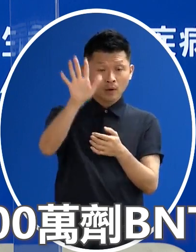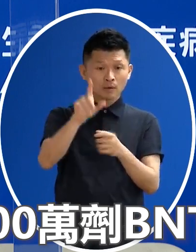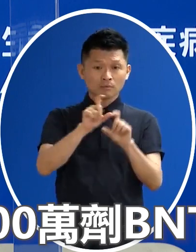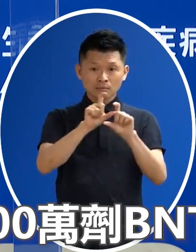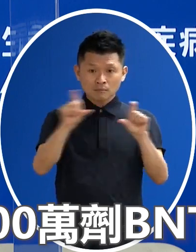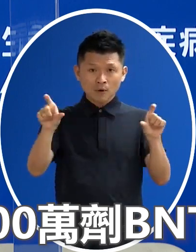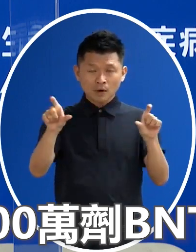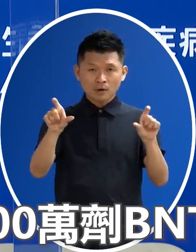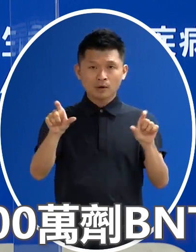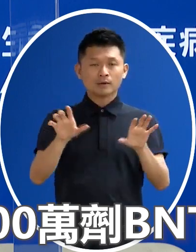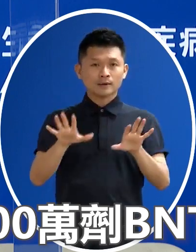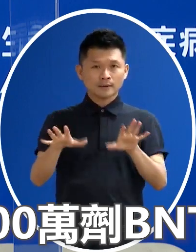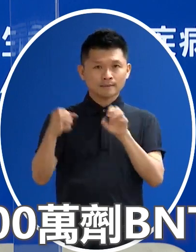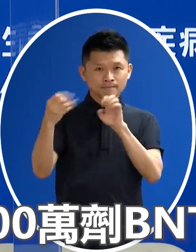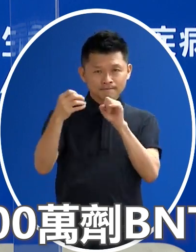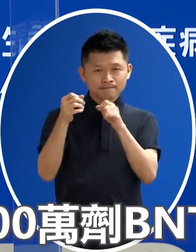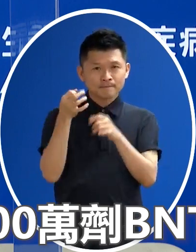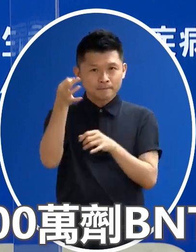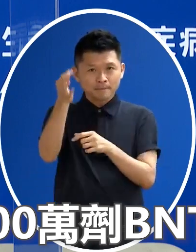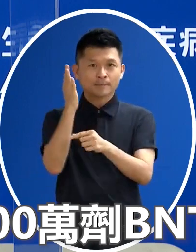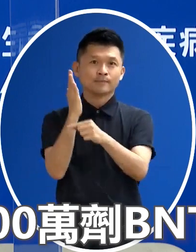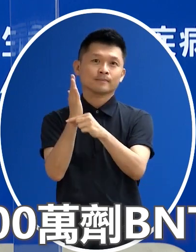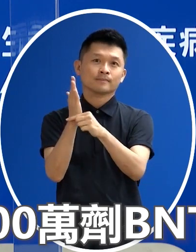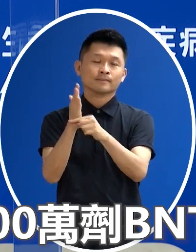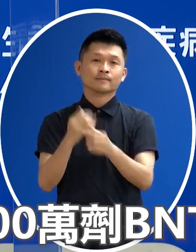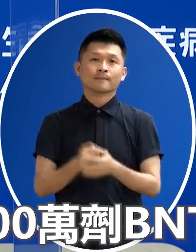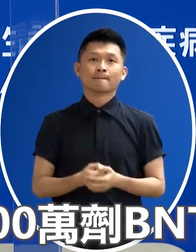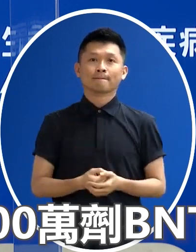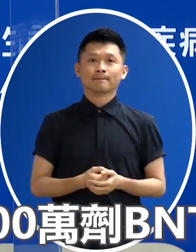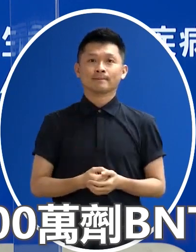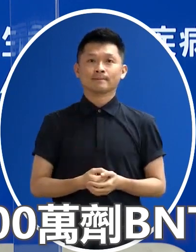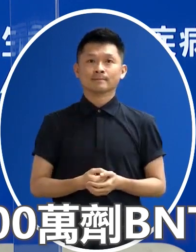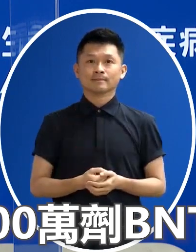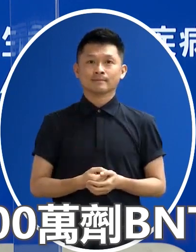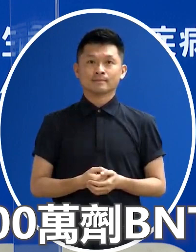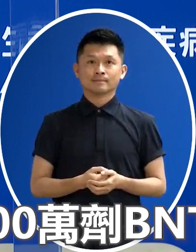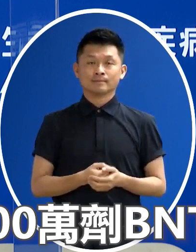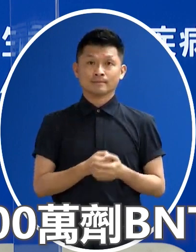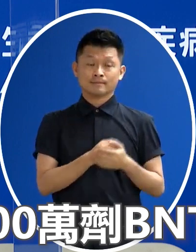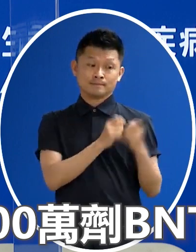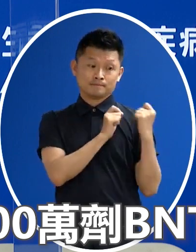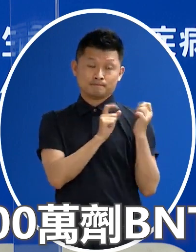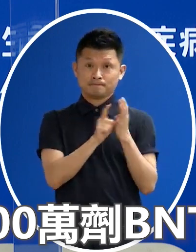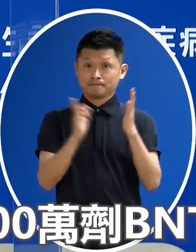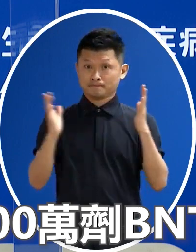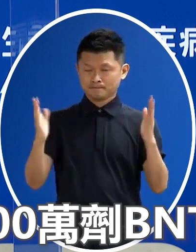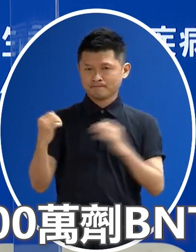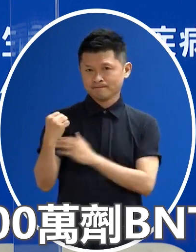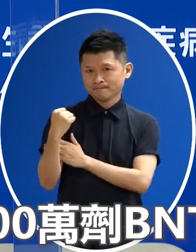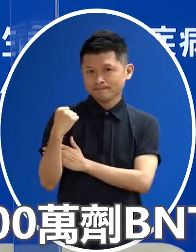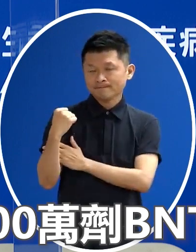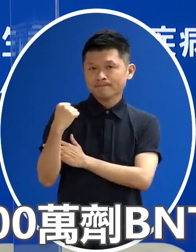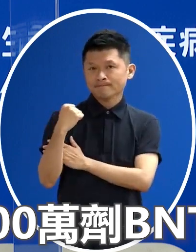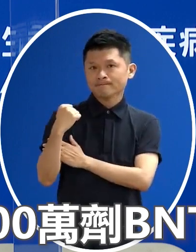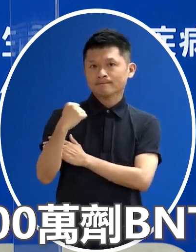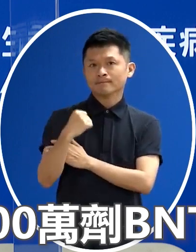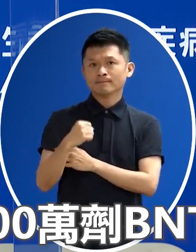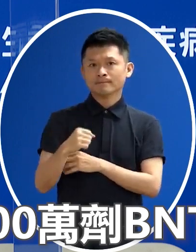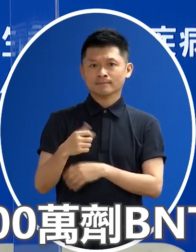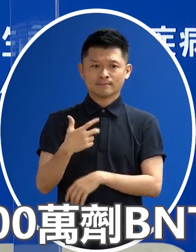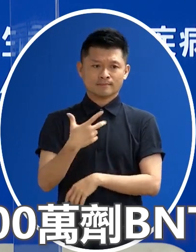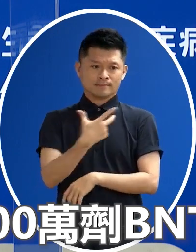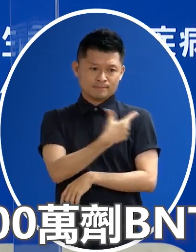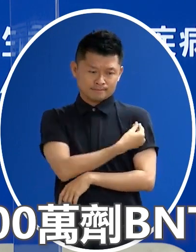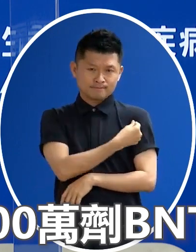也不是买了，我们在进行在买了哈。好，那所以在这段时间，我们还是努力的，把怎么样的疫苗的